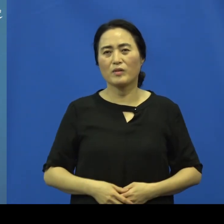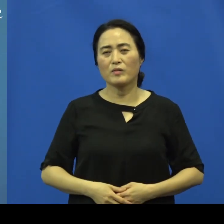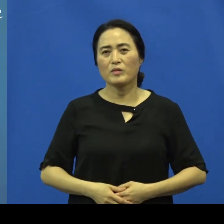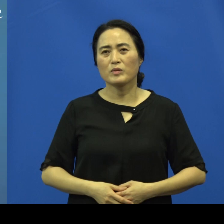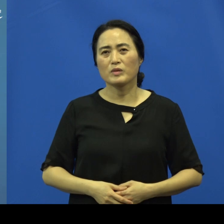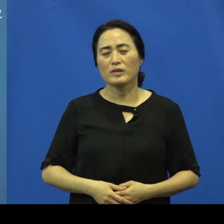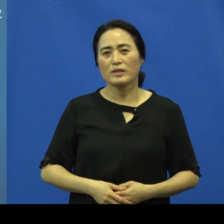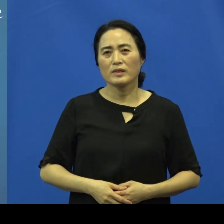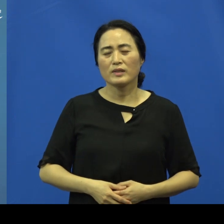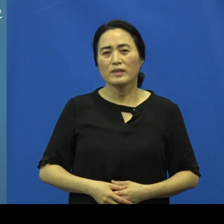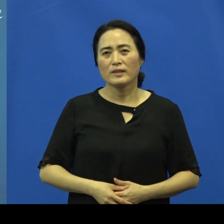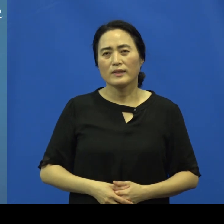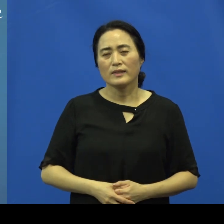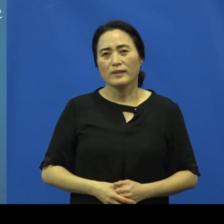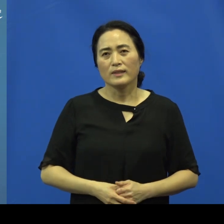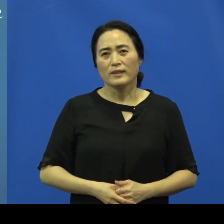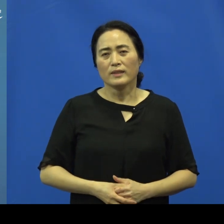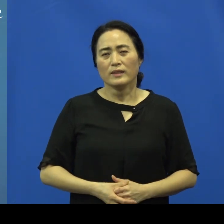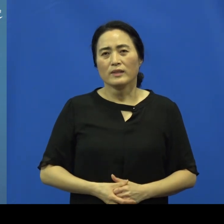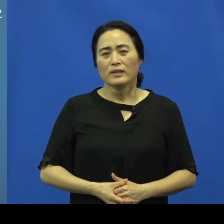아이들이 얼마나 많습니까?